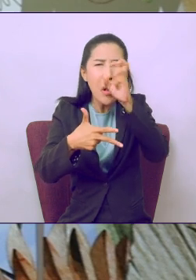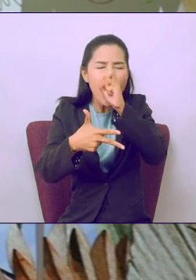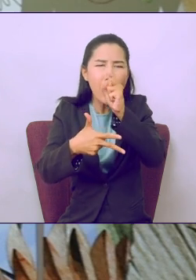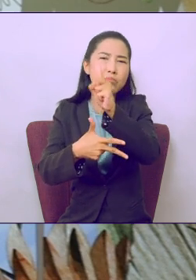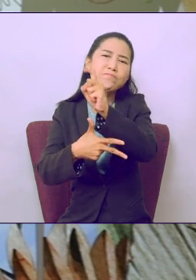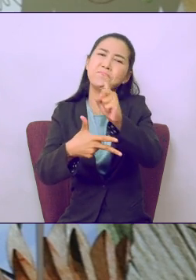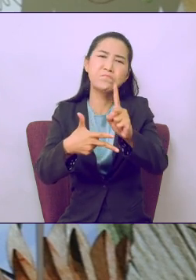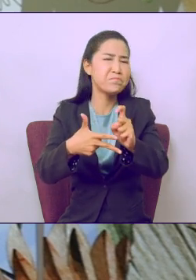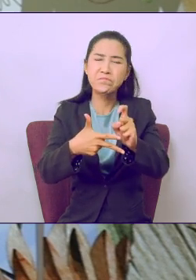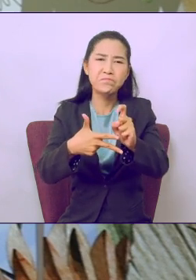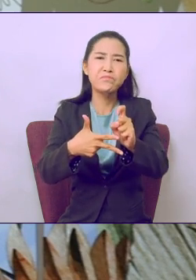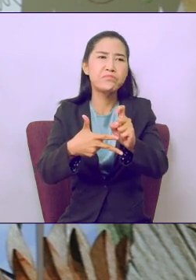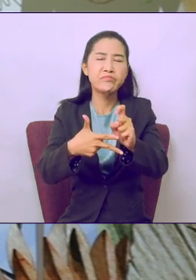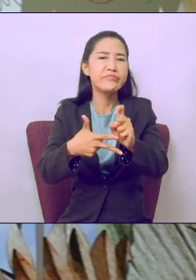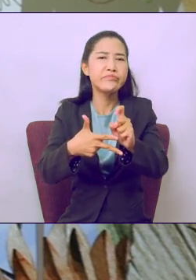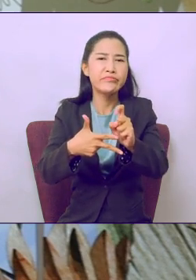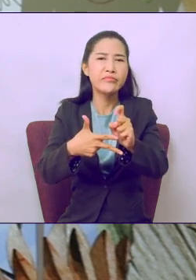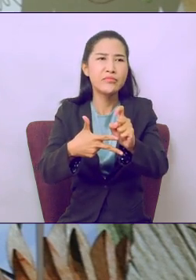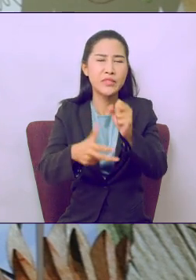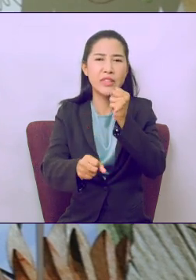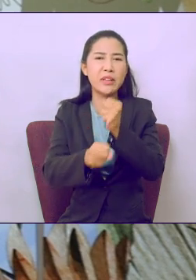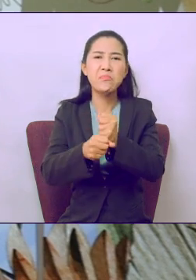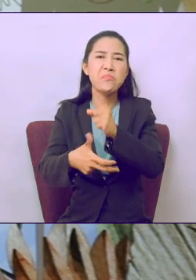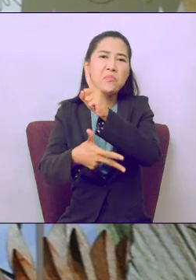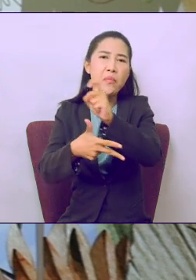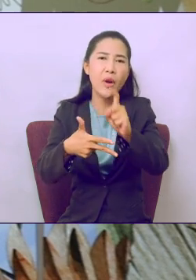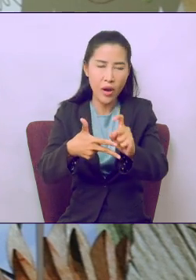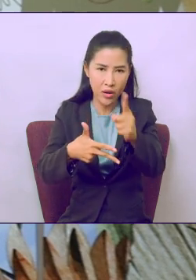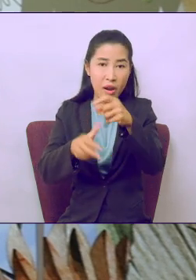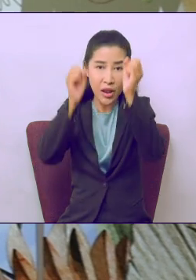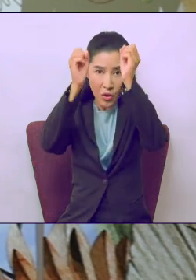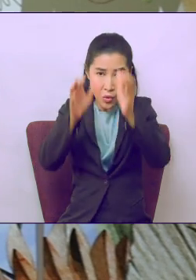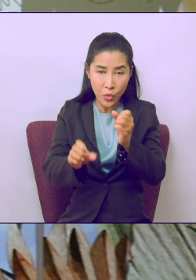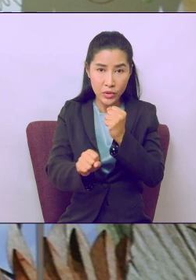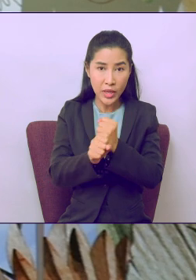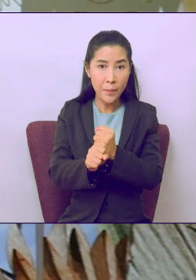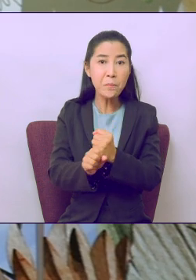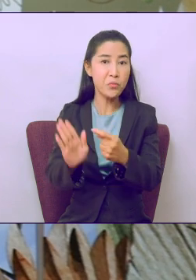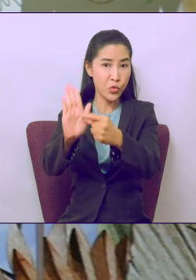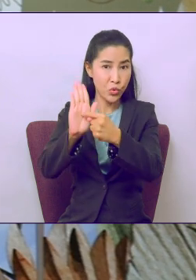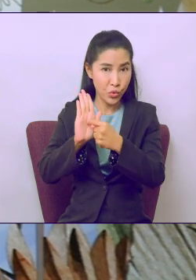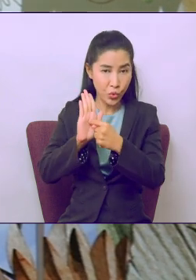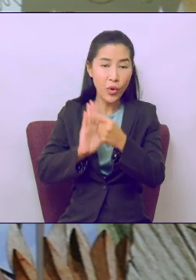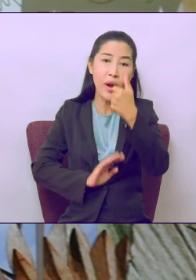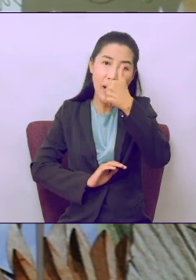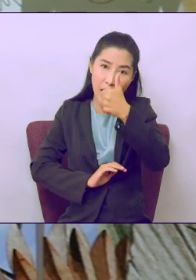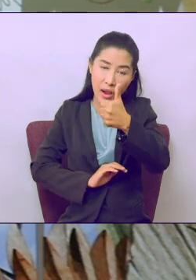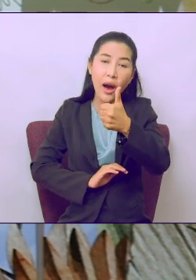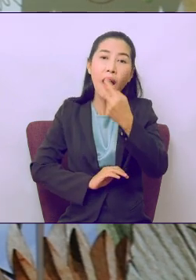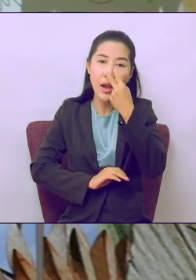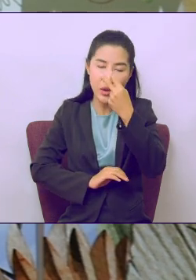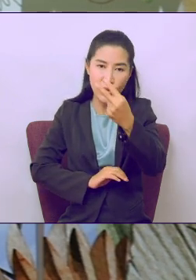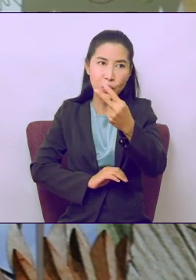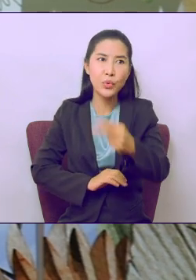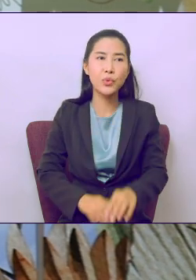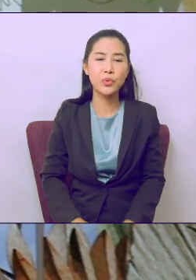เคสเราเคสเราไม่สามารถนะครับต้องขออภัยด้วยนะครับผมเลยทำเป็นเป็นว่าผมทำให้ดูก่อนนะครับเดี๋ยวจะมาลองดูว่านะครับหายใจสำลับู